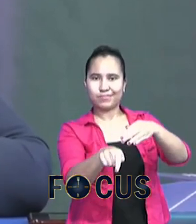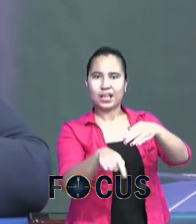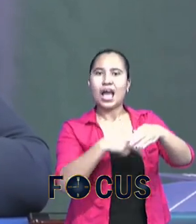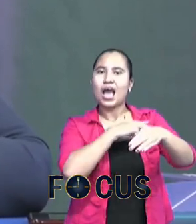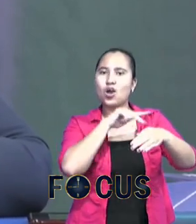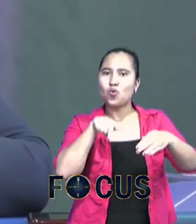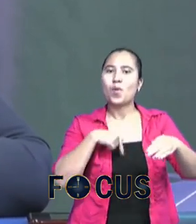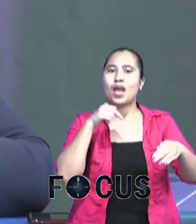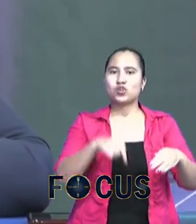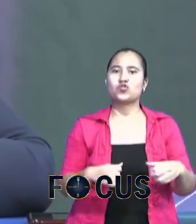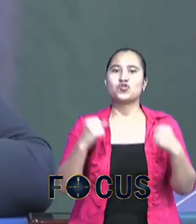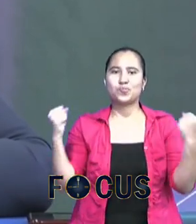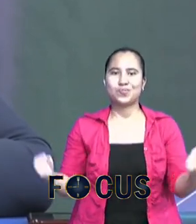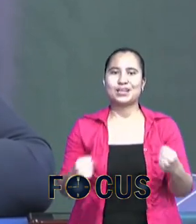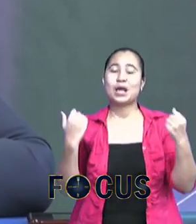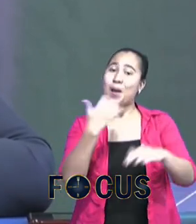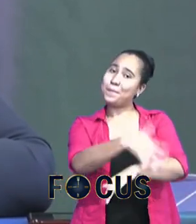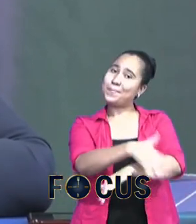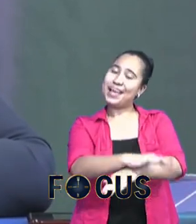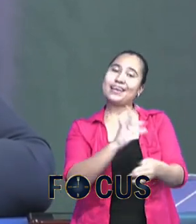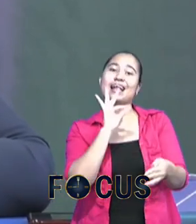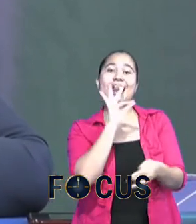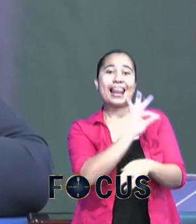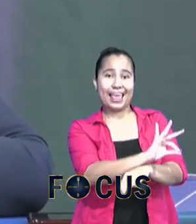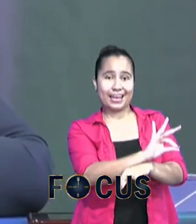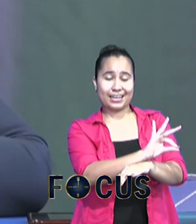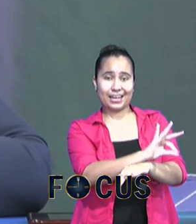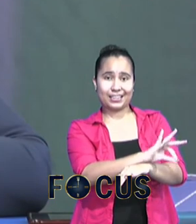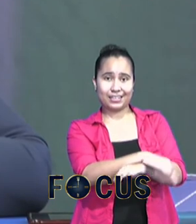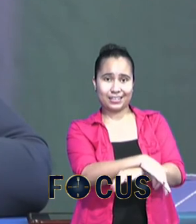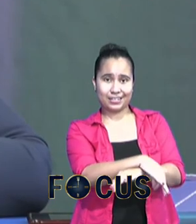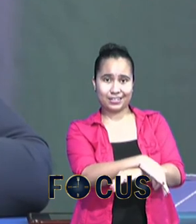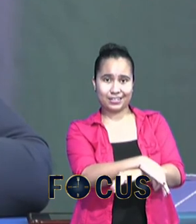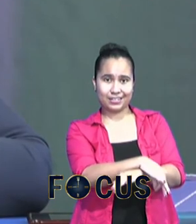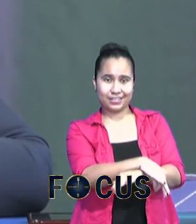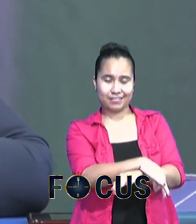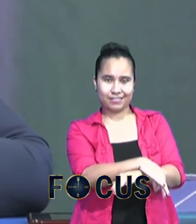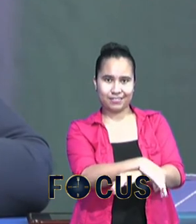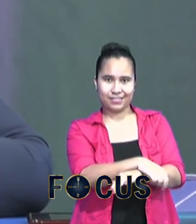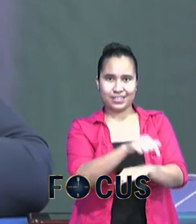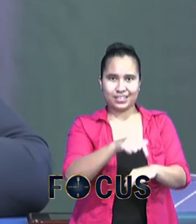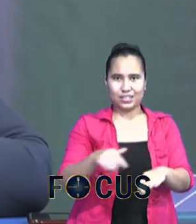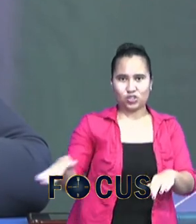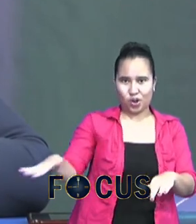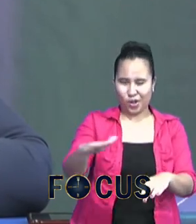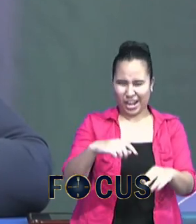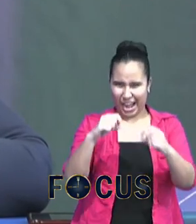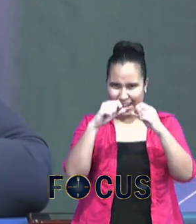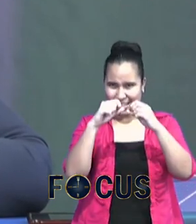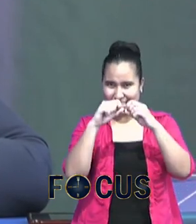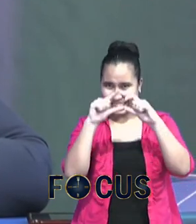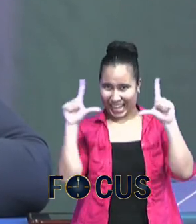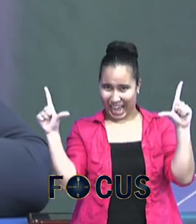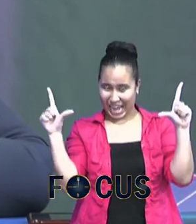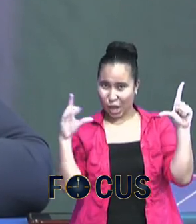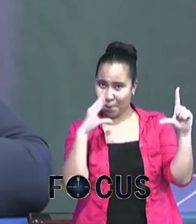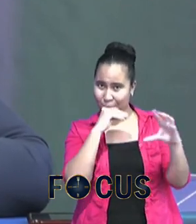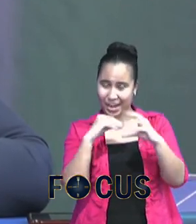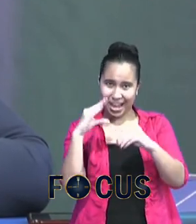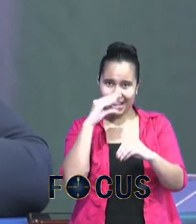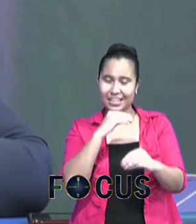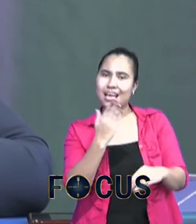een aantal enthousiaste leerkrachten die de lokale talen praten, dan denk ik vooral aan